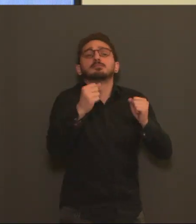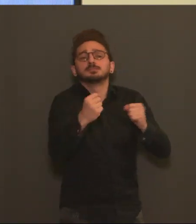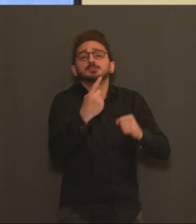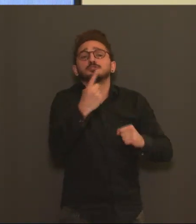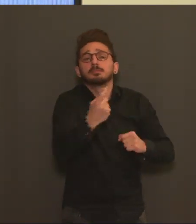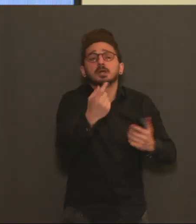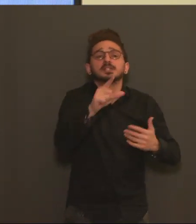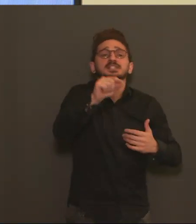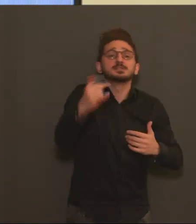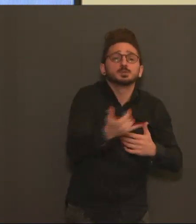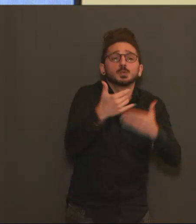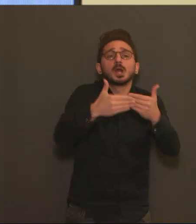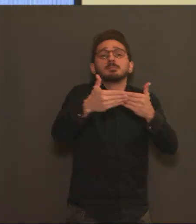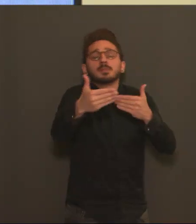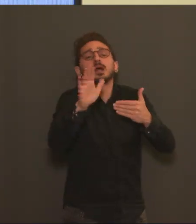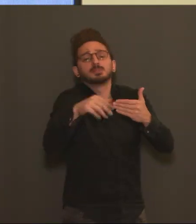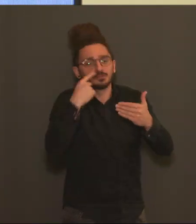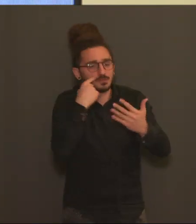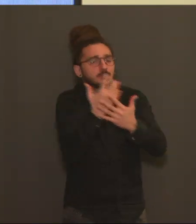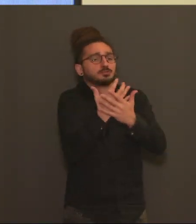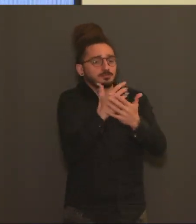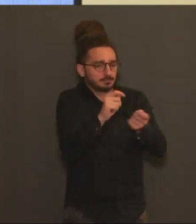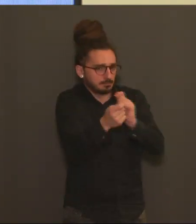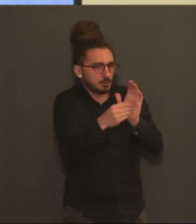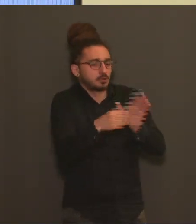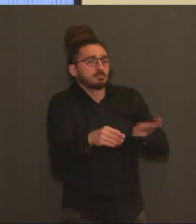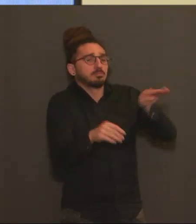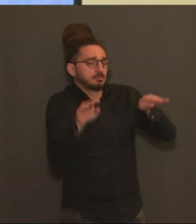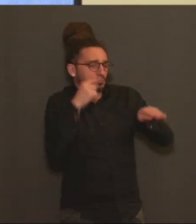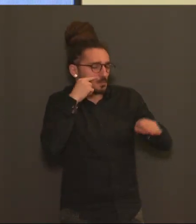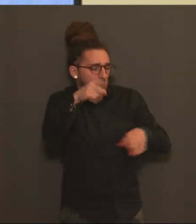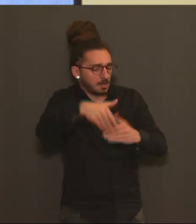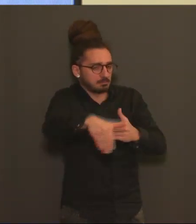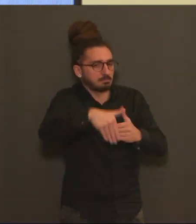laisse penser qu'on devrait avoir la même évolution dans les semaines qui viennent.